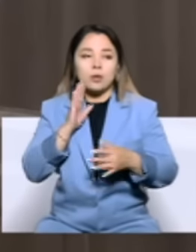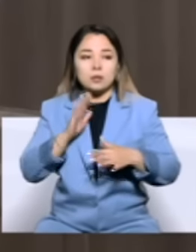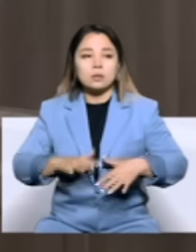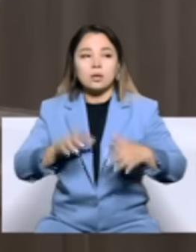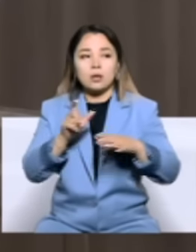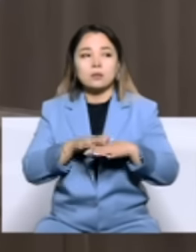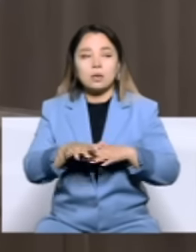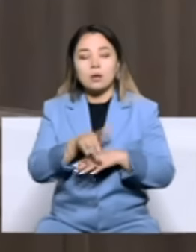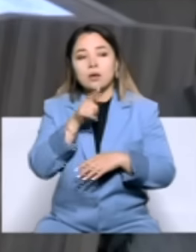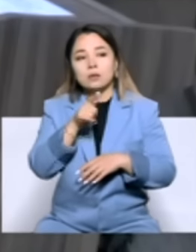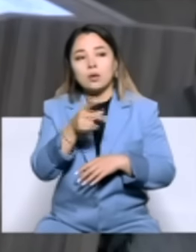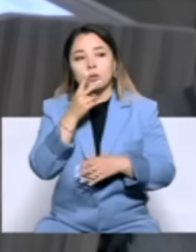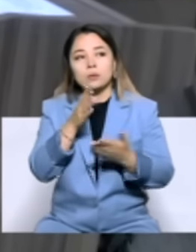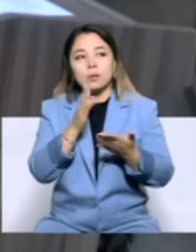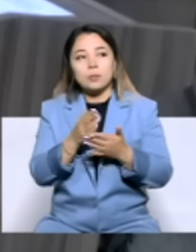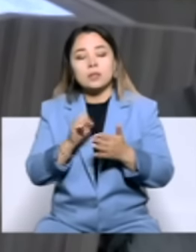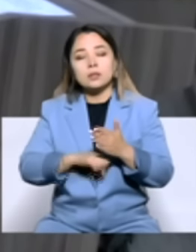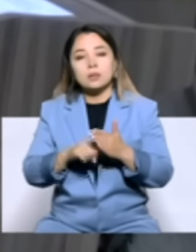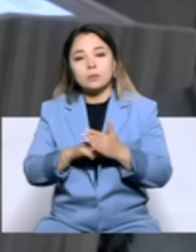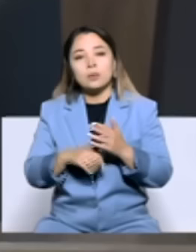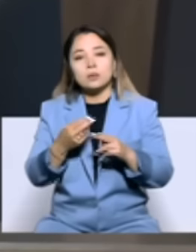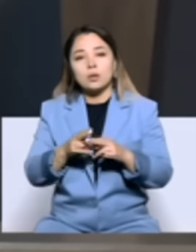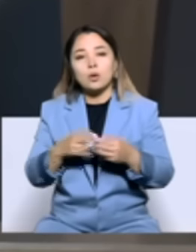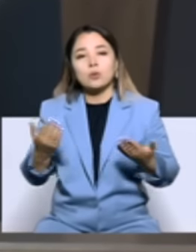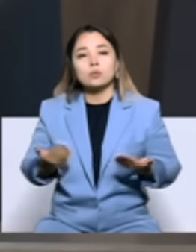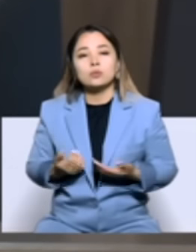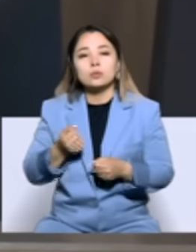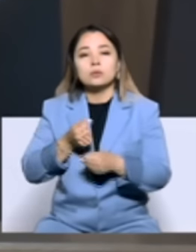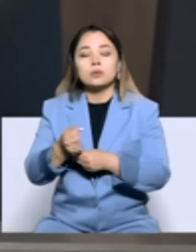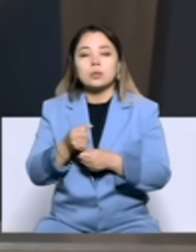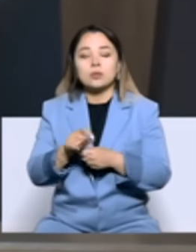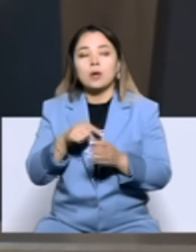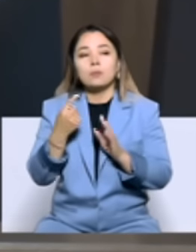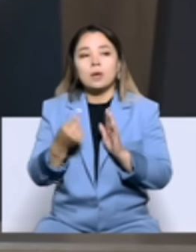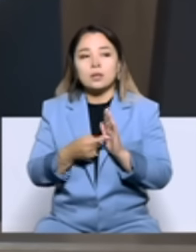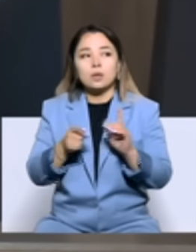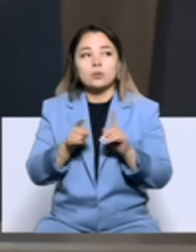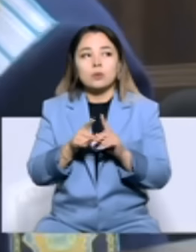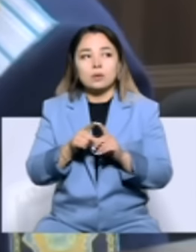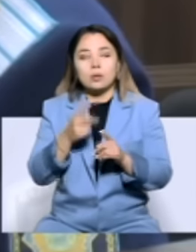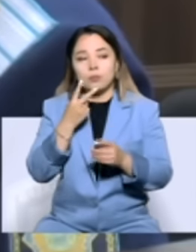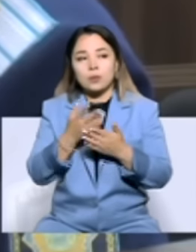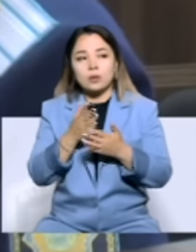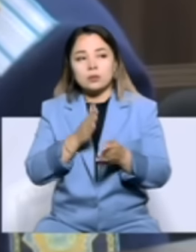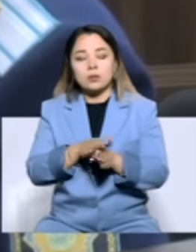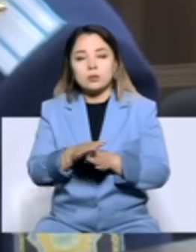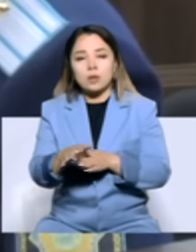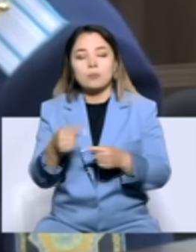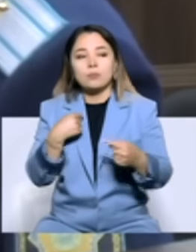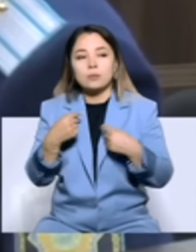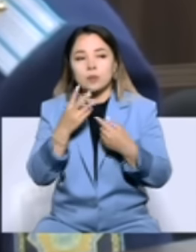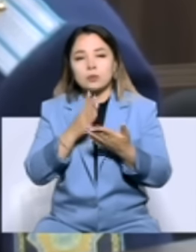да халық көрді. Себебі тұрмыстық зорлық-зомбылық мәселесі іріңге толы жара.